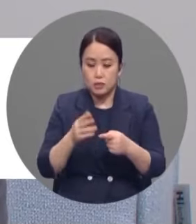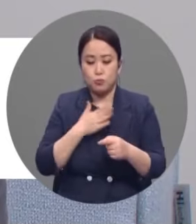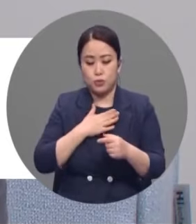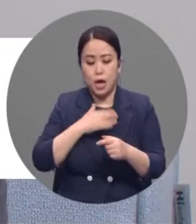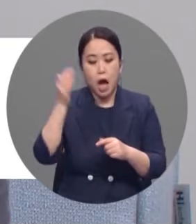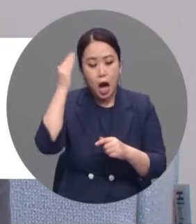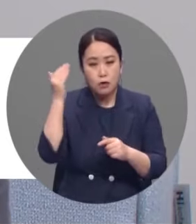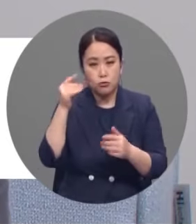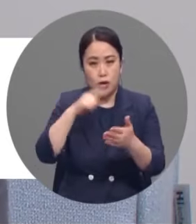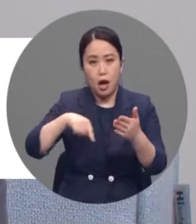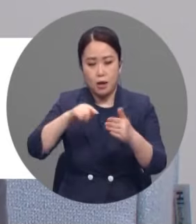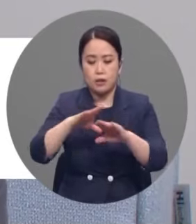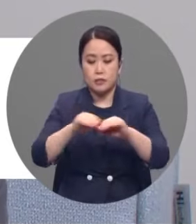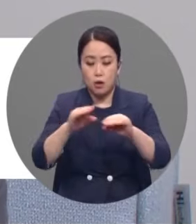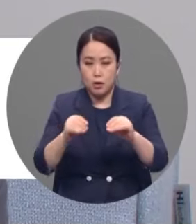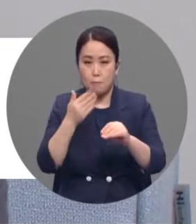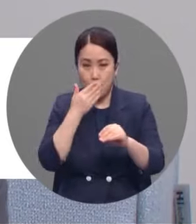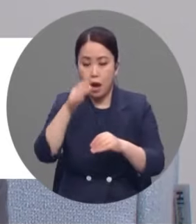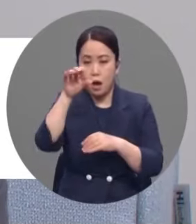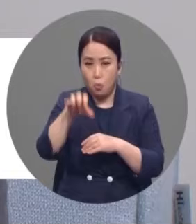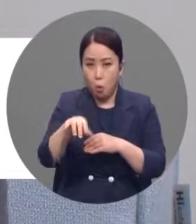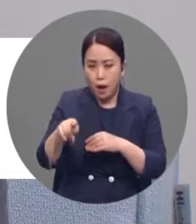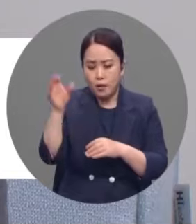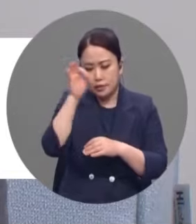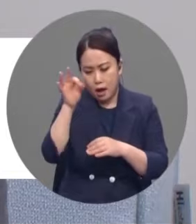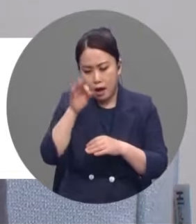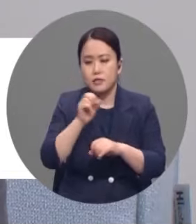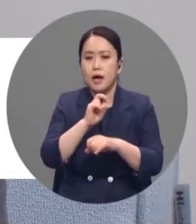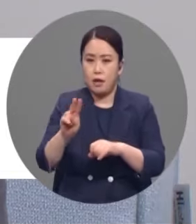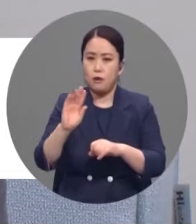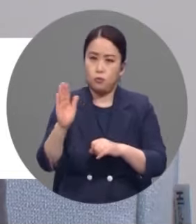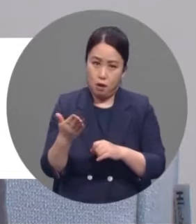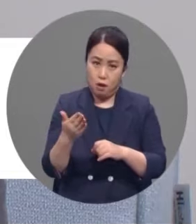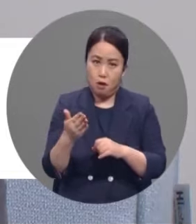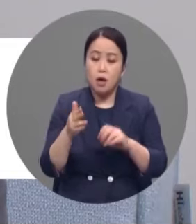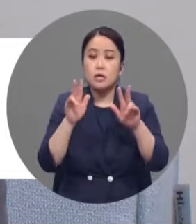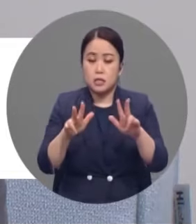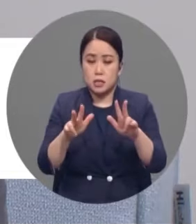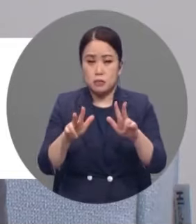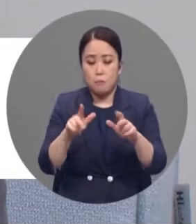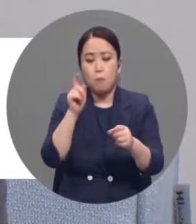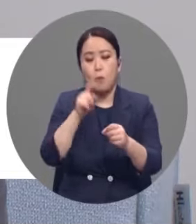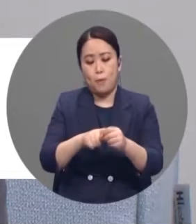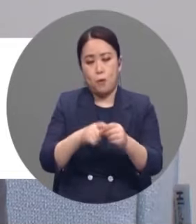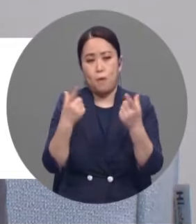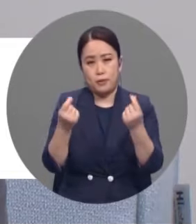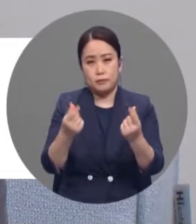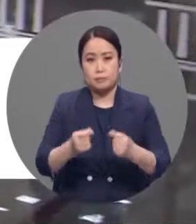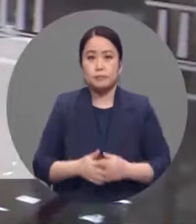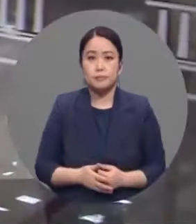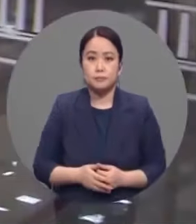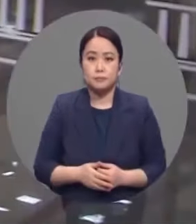우리나라 땅 내에서 처분할 수 있는 공간을 찾아야 된다는 게 지금 당면한 목표라고